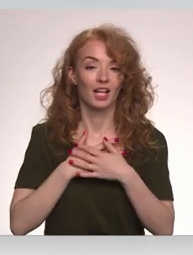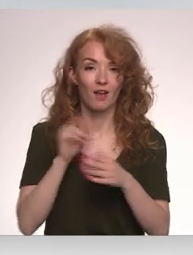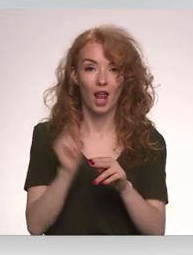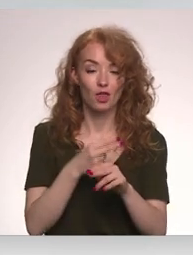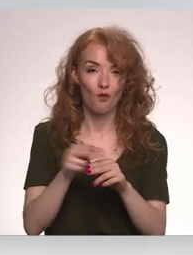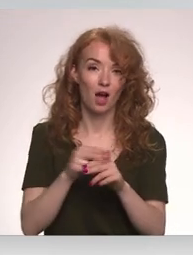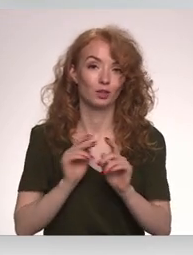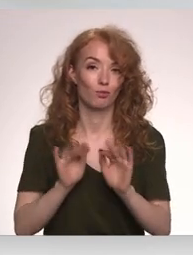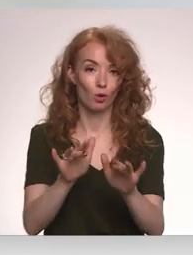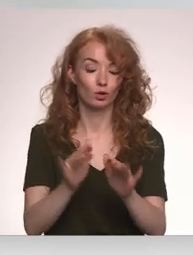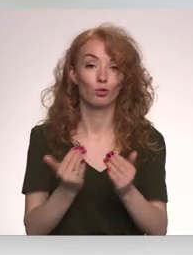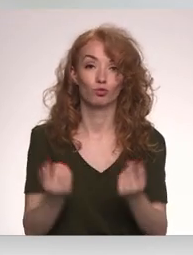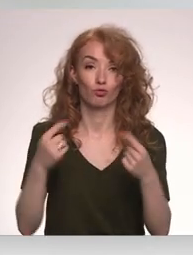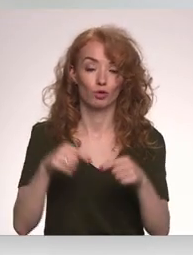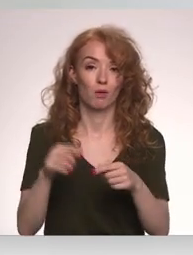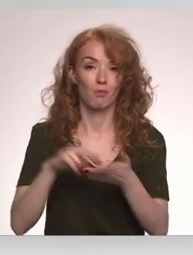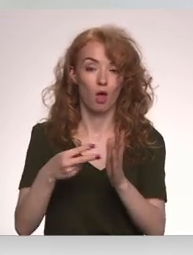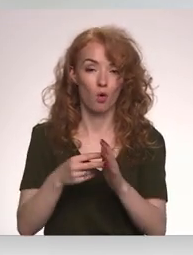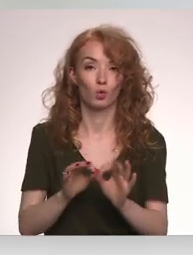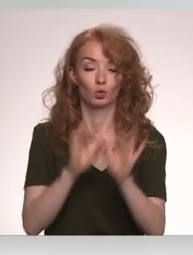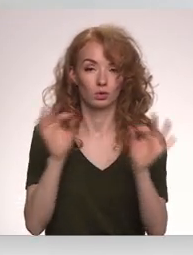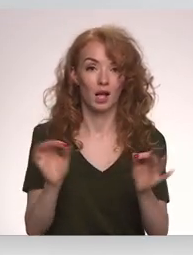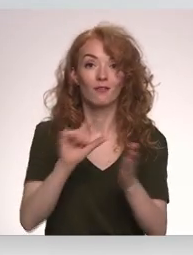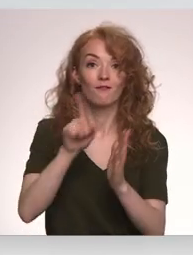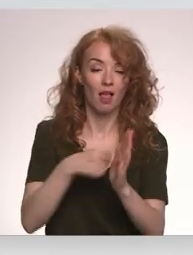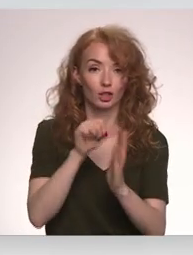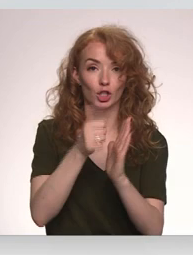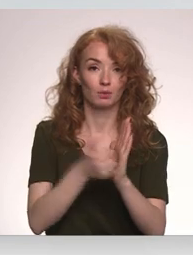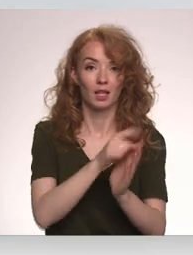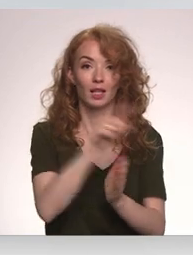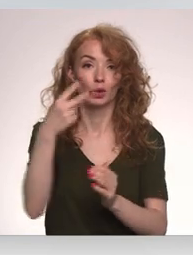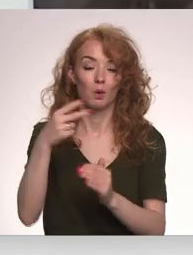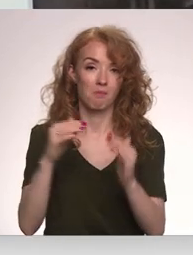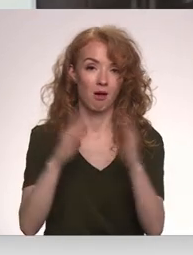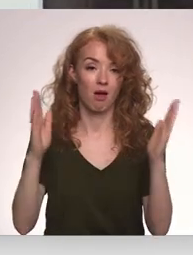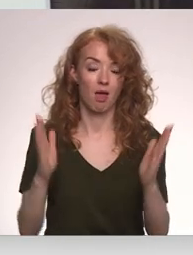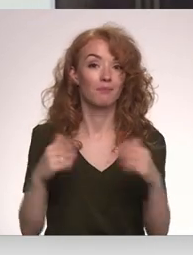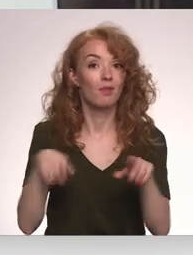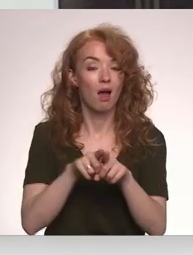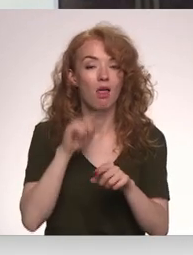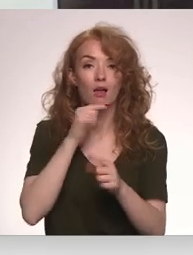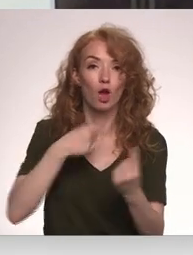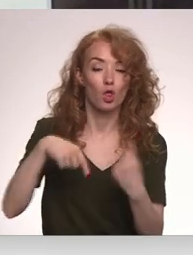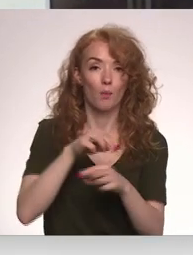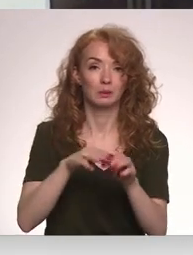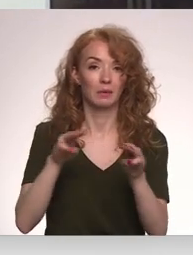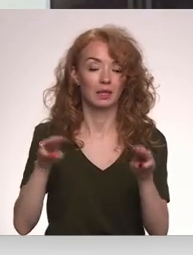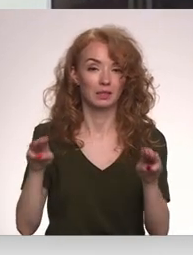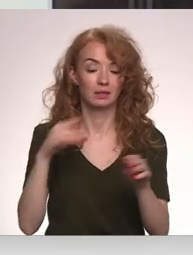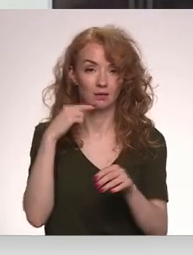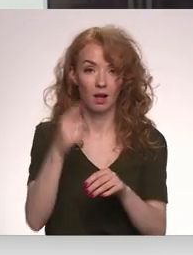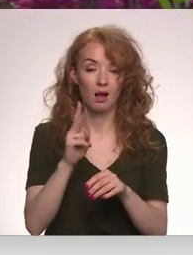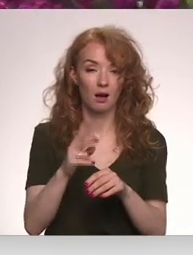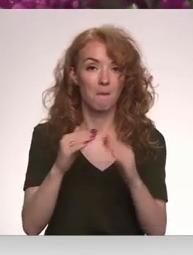renovācijas process. Šogad plānojam to uzsākt vēl 16 līdz 20 mājām. Arī ekonomikas ministrija uzsver